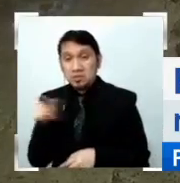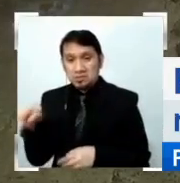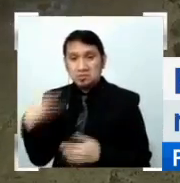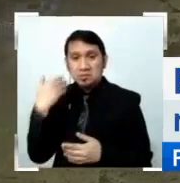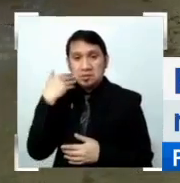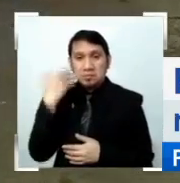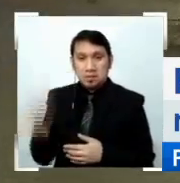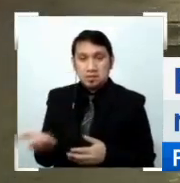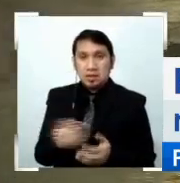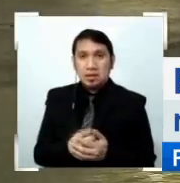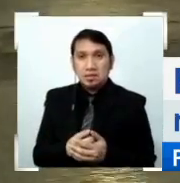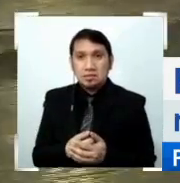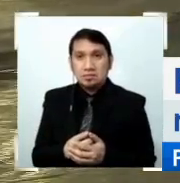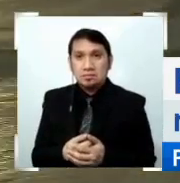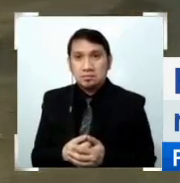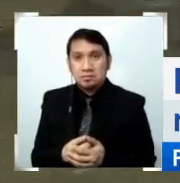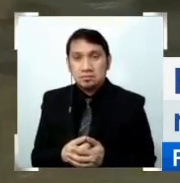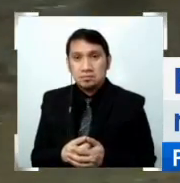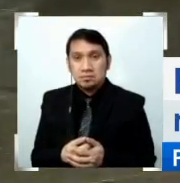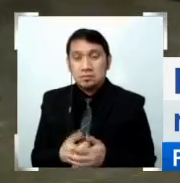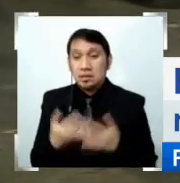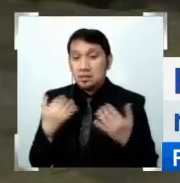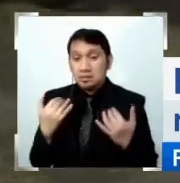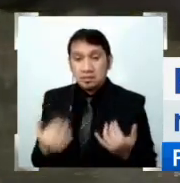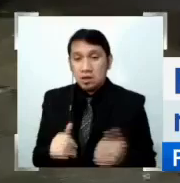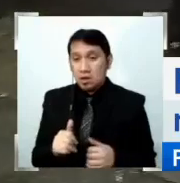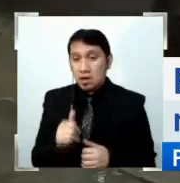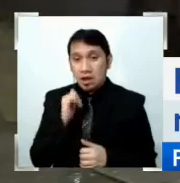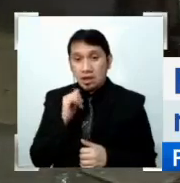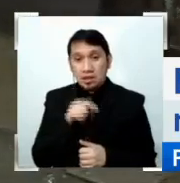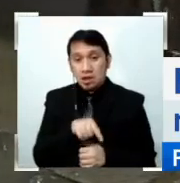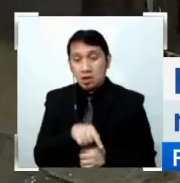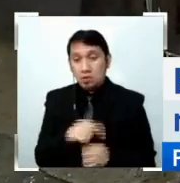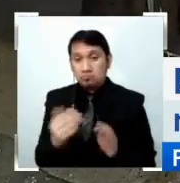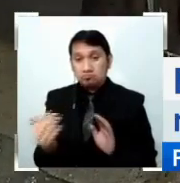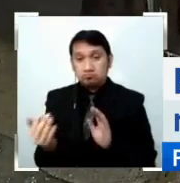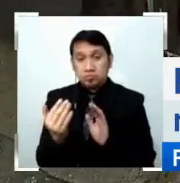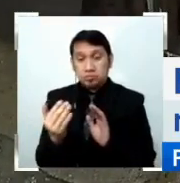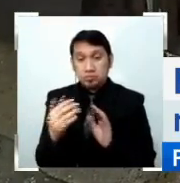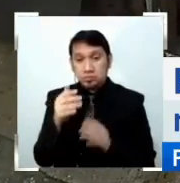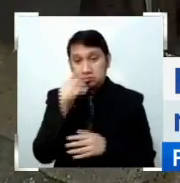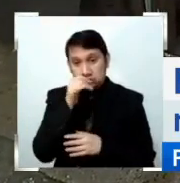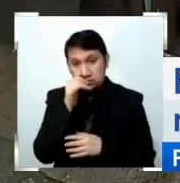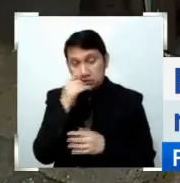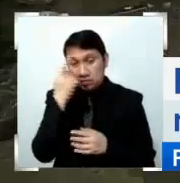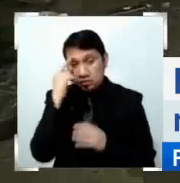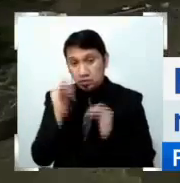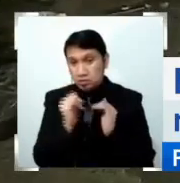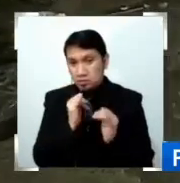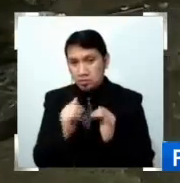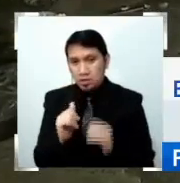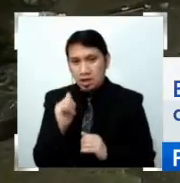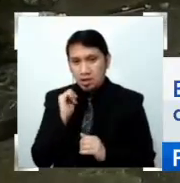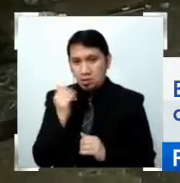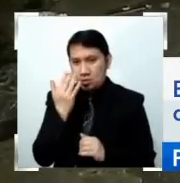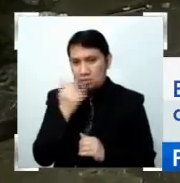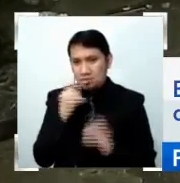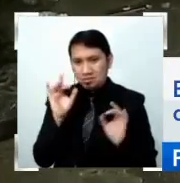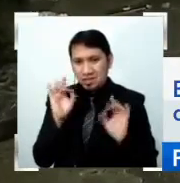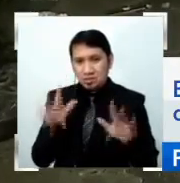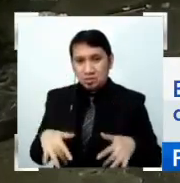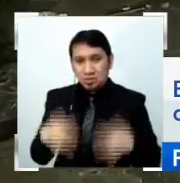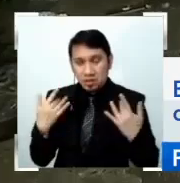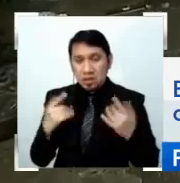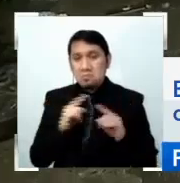buhay kalaunan. Tumangging humarap sa kamera ang kaibigan dahil sa takot para sa kanyang buhay. Pero anya, matagal nang may death threat